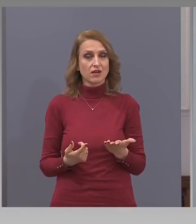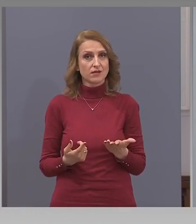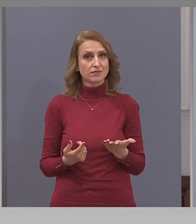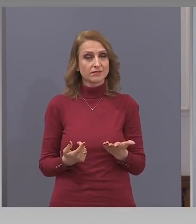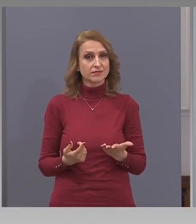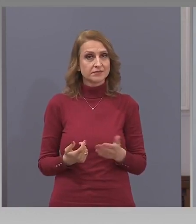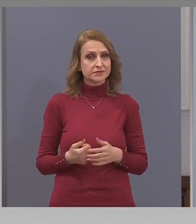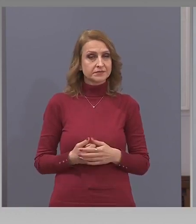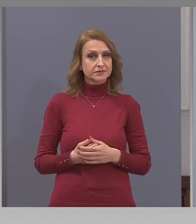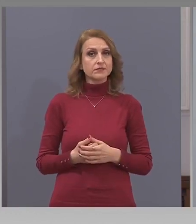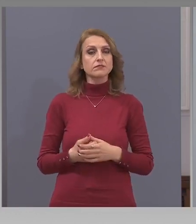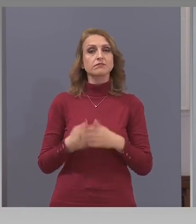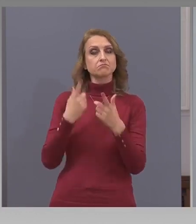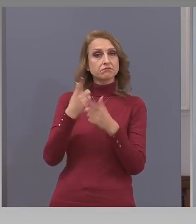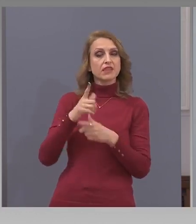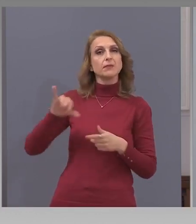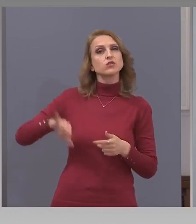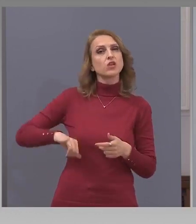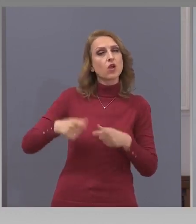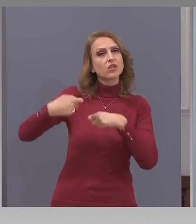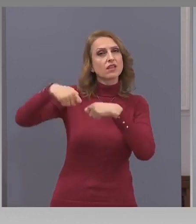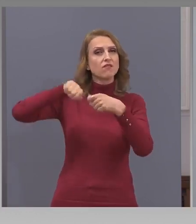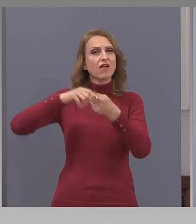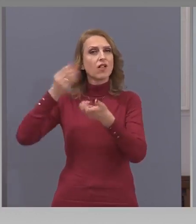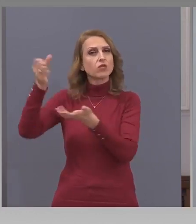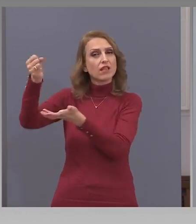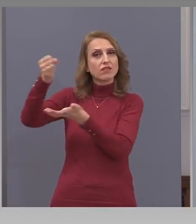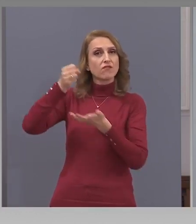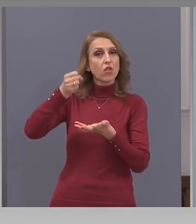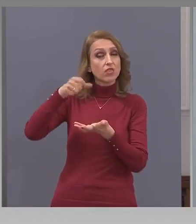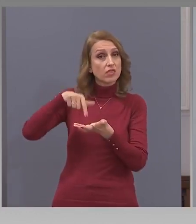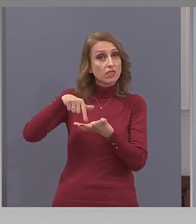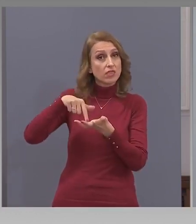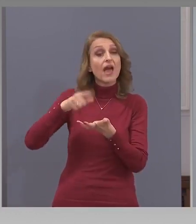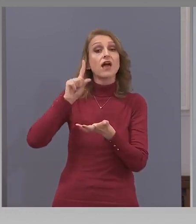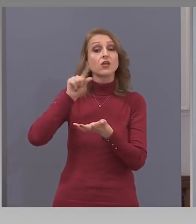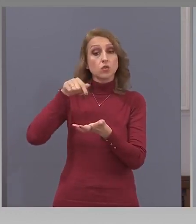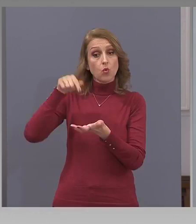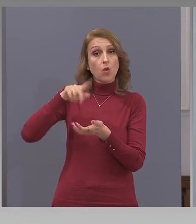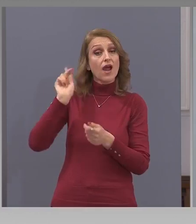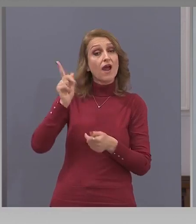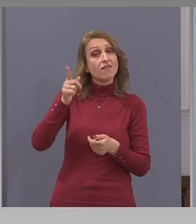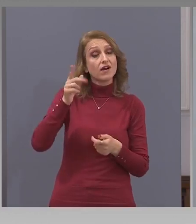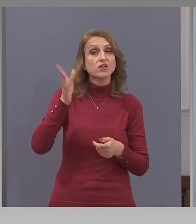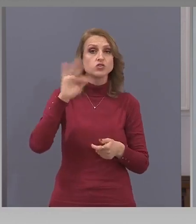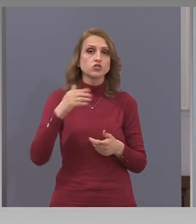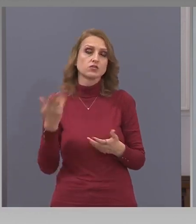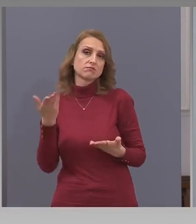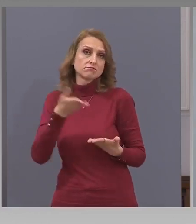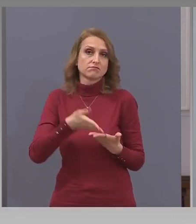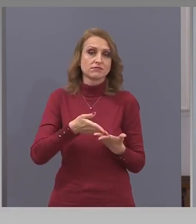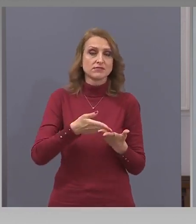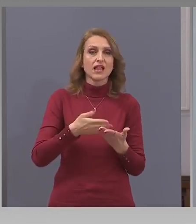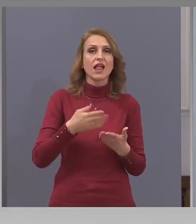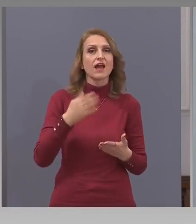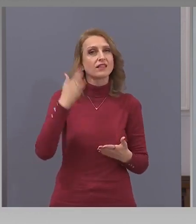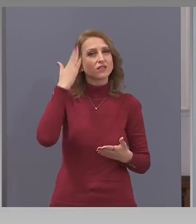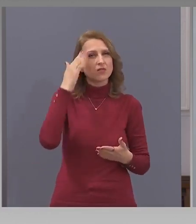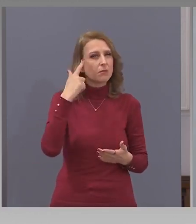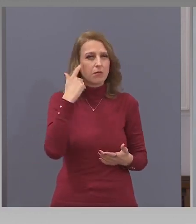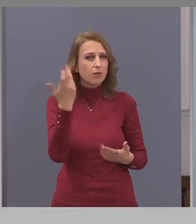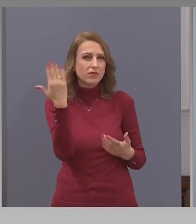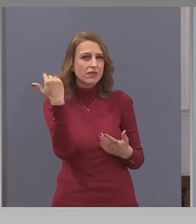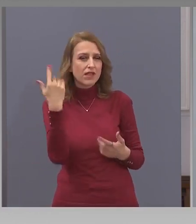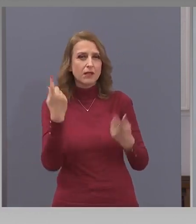валутен фонд. Вземете от тях заем. А тогава залагаш държавата. Влезе ли МВФ? Помните в Гърция